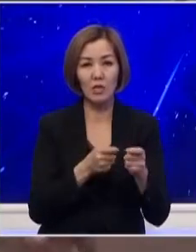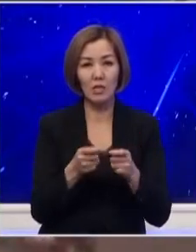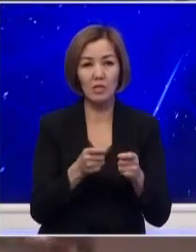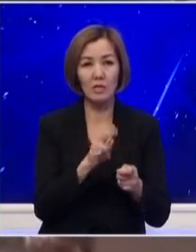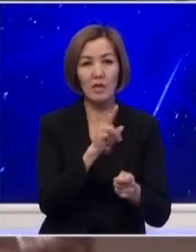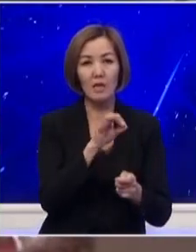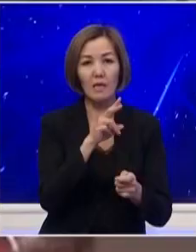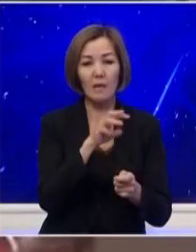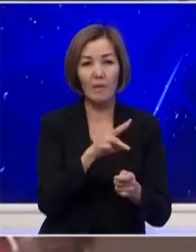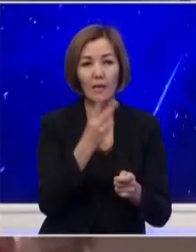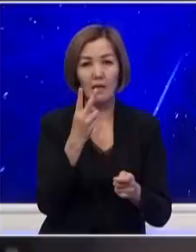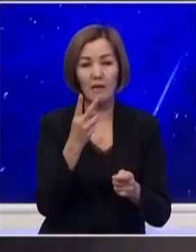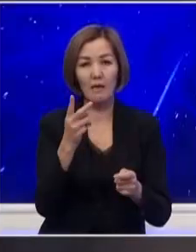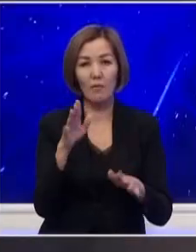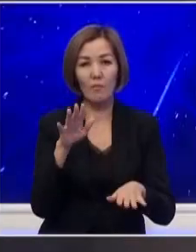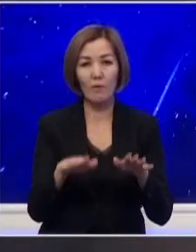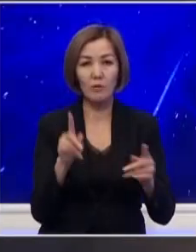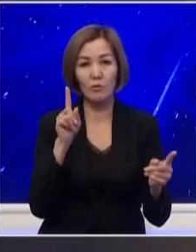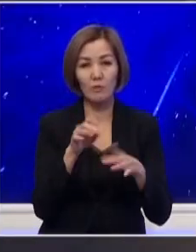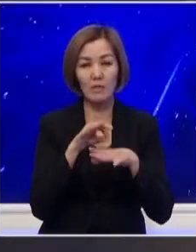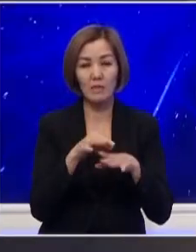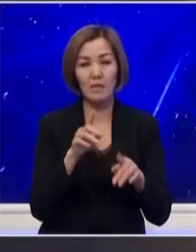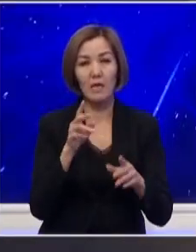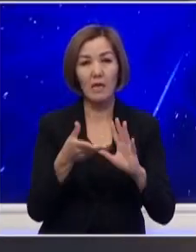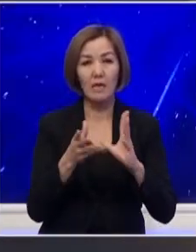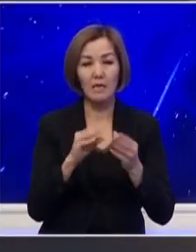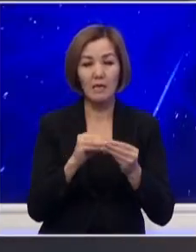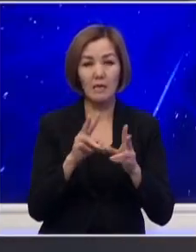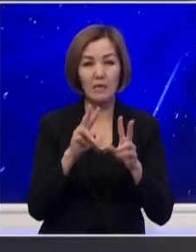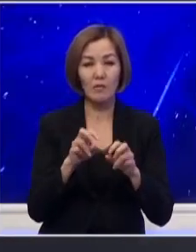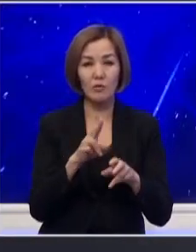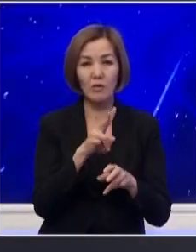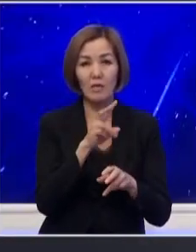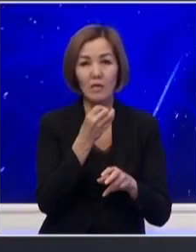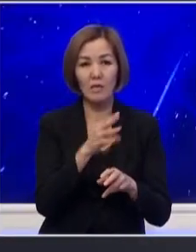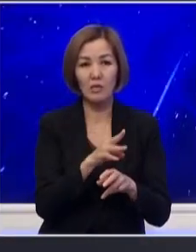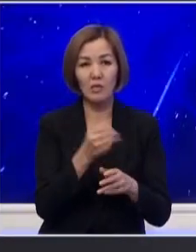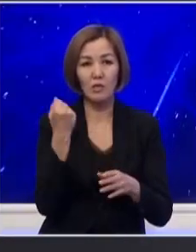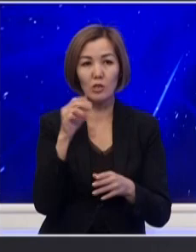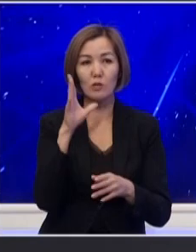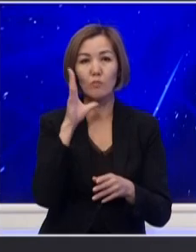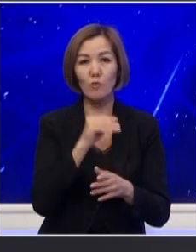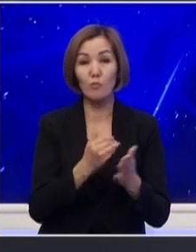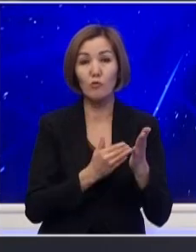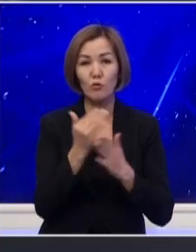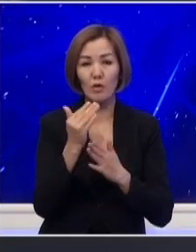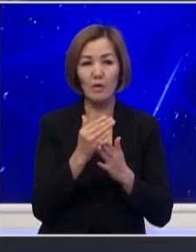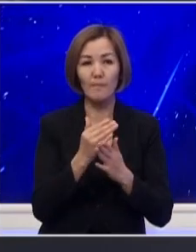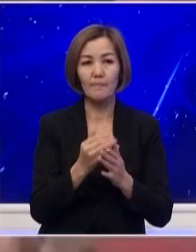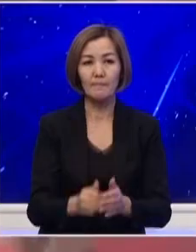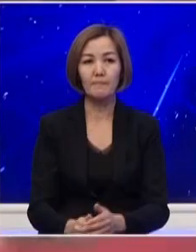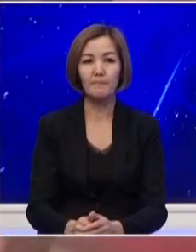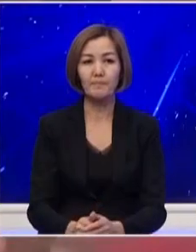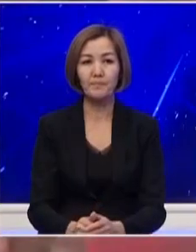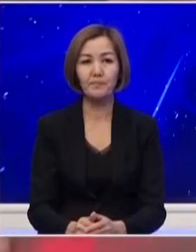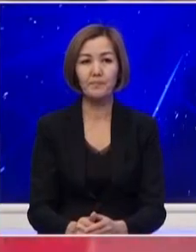Кемал Кылычдароглы бас қосады. Кейбір зерттеулердің нәтижесі бойынша Кылычдароглының жеңіске жету мүмкіндігі жоғары. Топтаманы